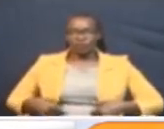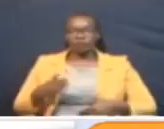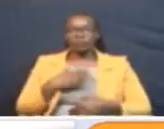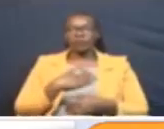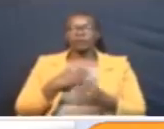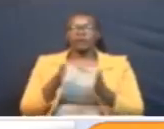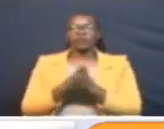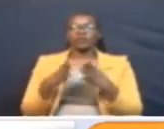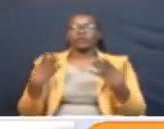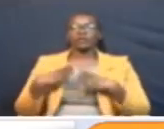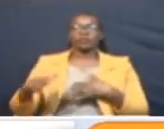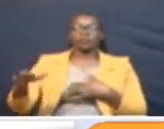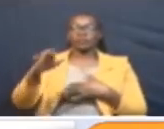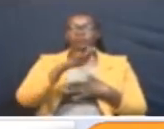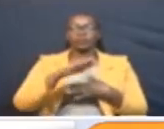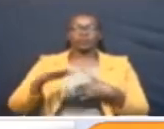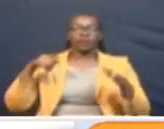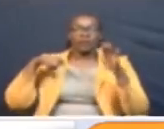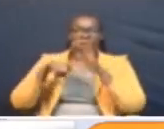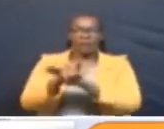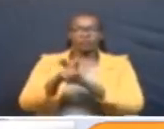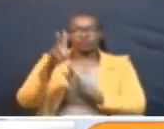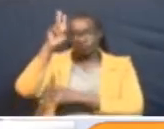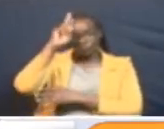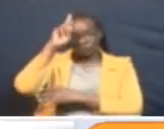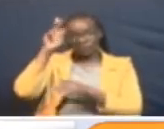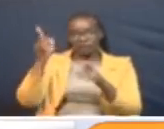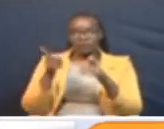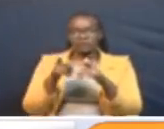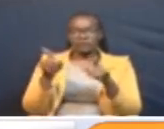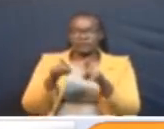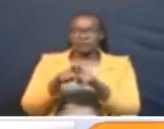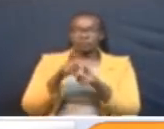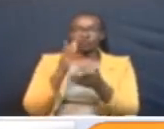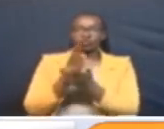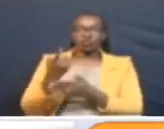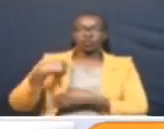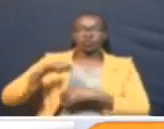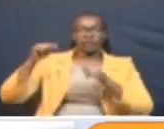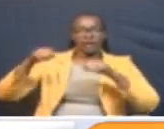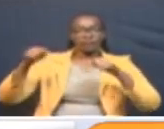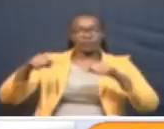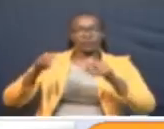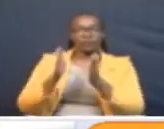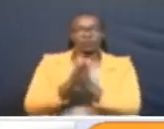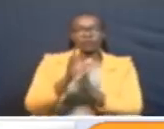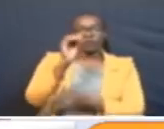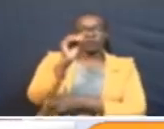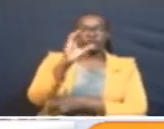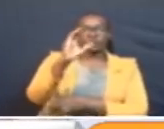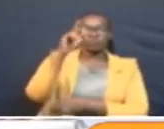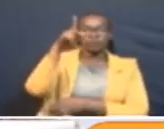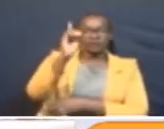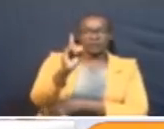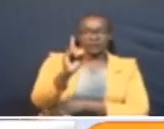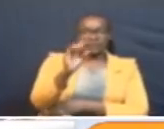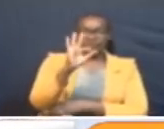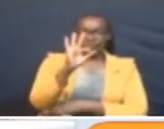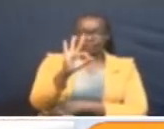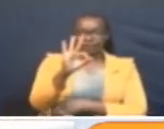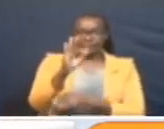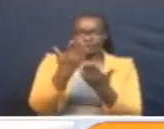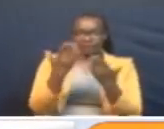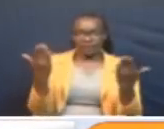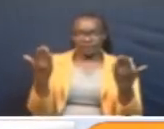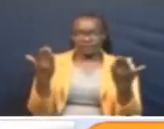hapa paka kwa police station. Na tukasikizana na OCPD vitu vitatu. La kwanza ni kuwa tuna